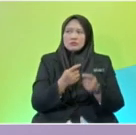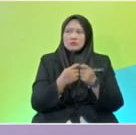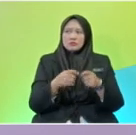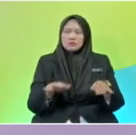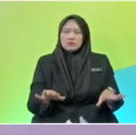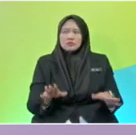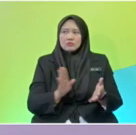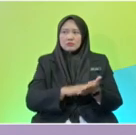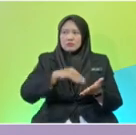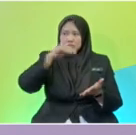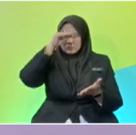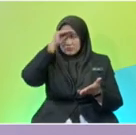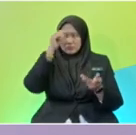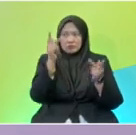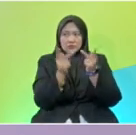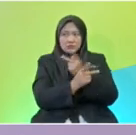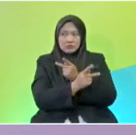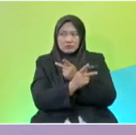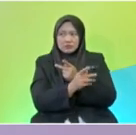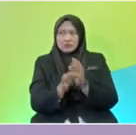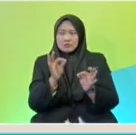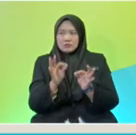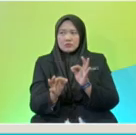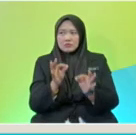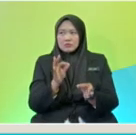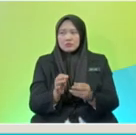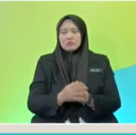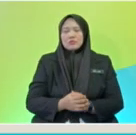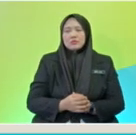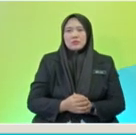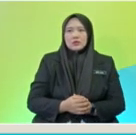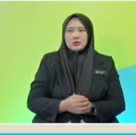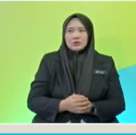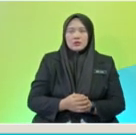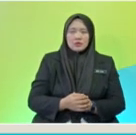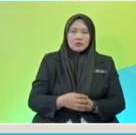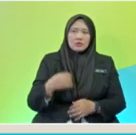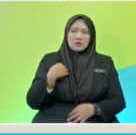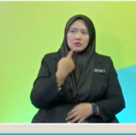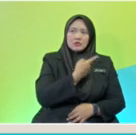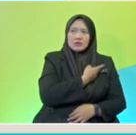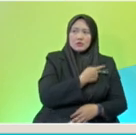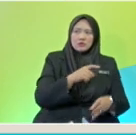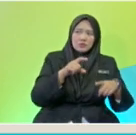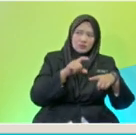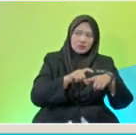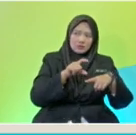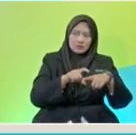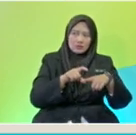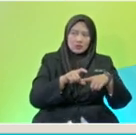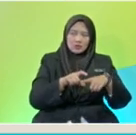Sisi Tetapi bila kita bahagia ini pun kita boleh kaitkan Sebab bagi pengendara nih dia